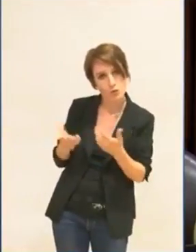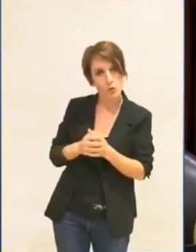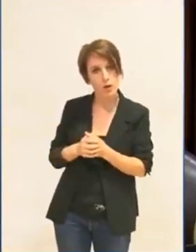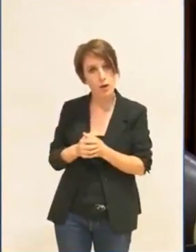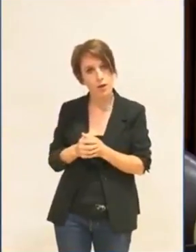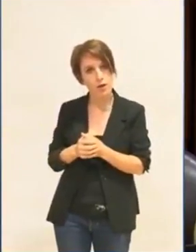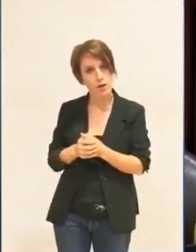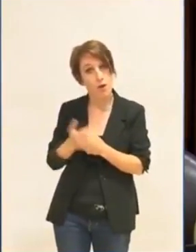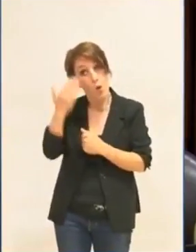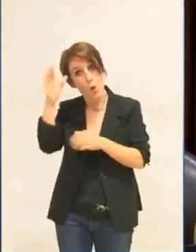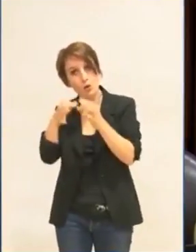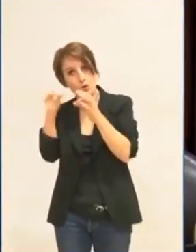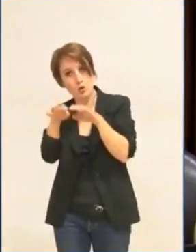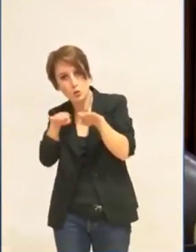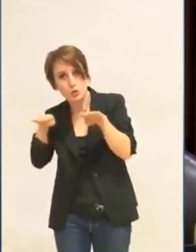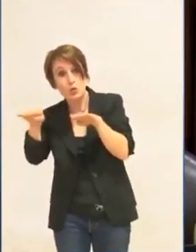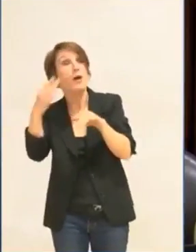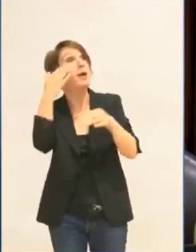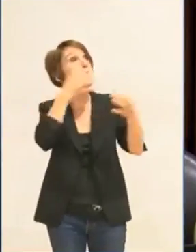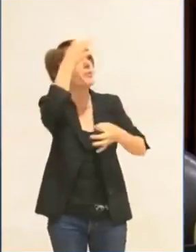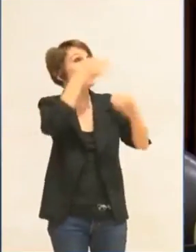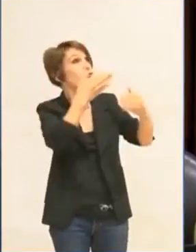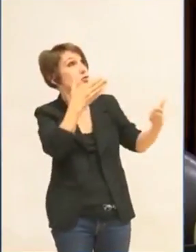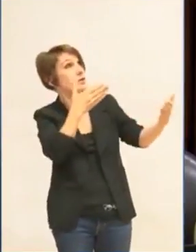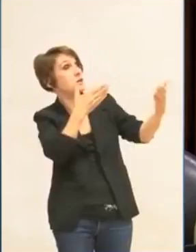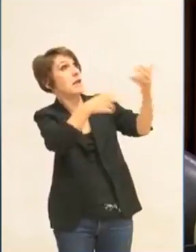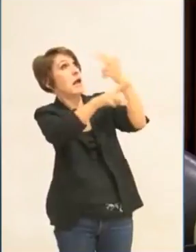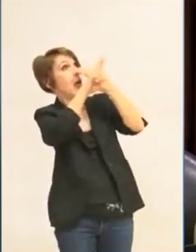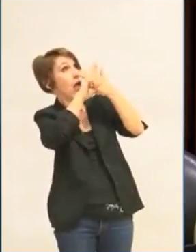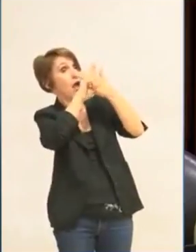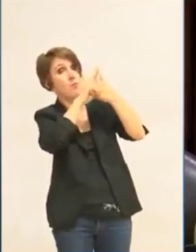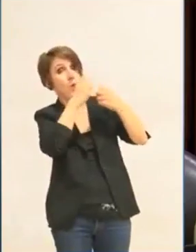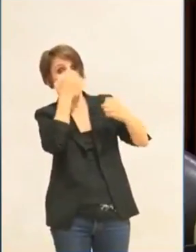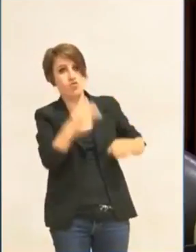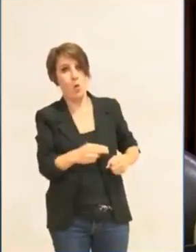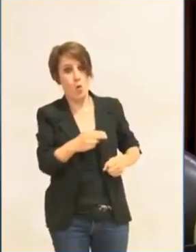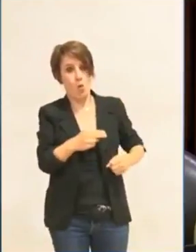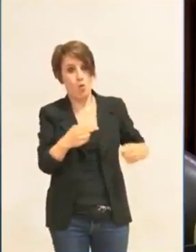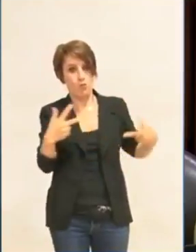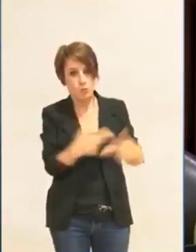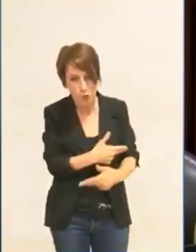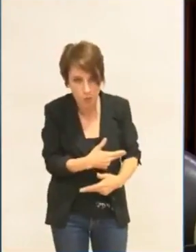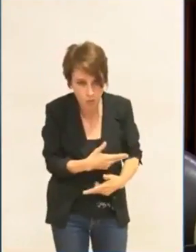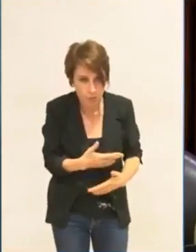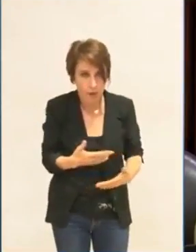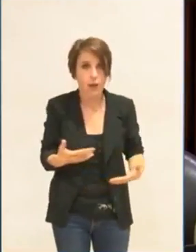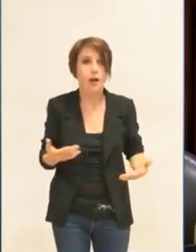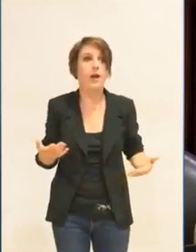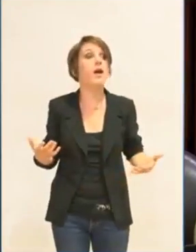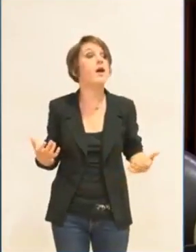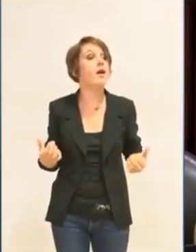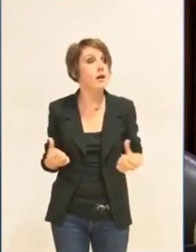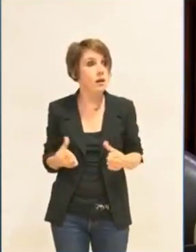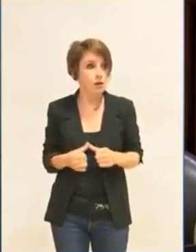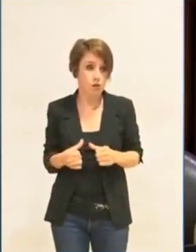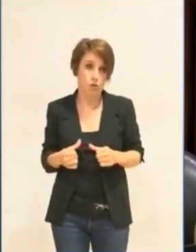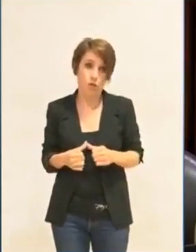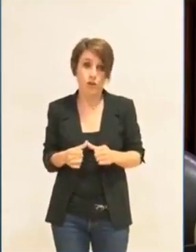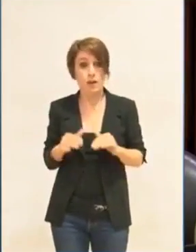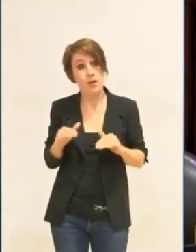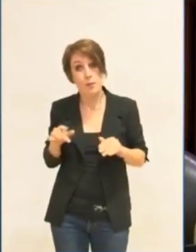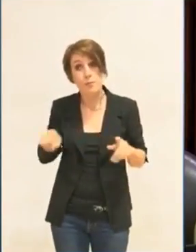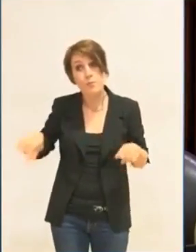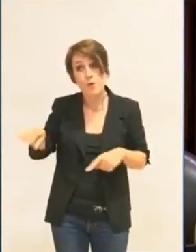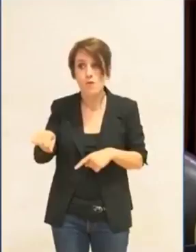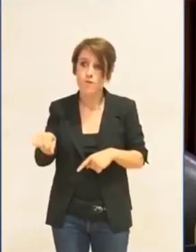pour continuer, malgré un avis de la justice, qui serait quand même, à mon avis, un peu compliqué, puisque vous êtes en général, au moins dans